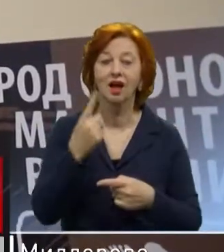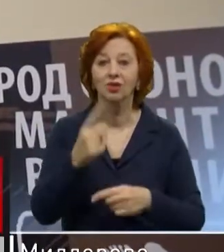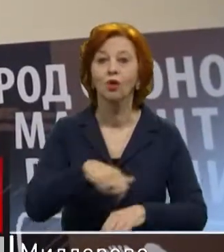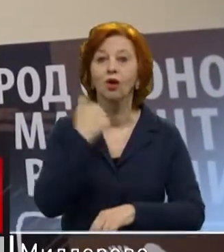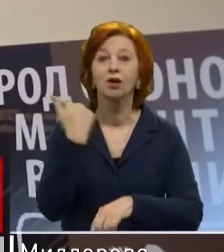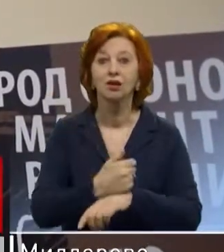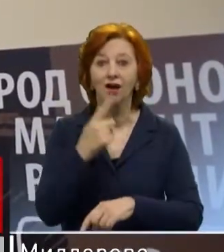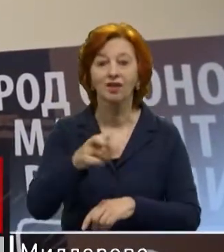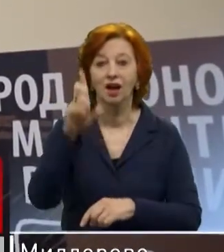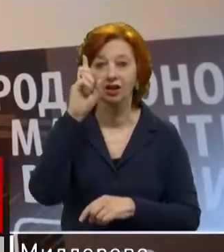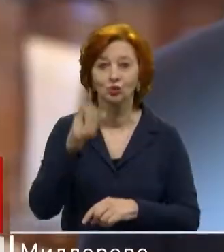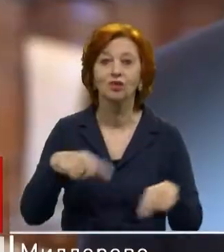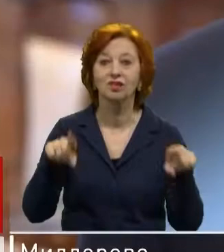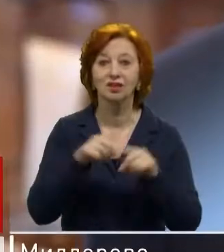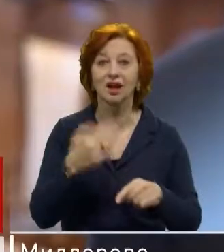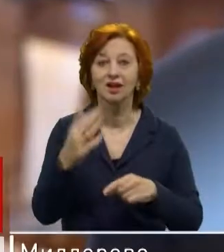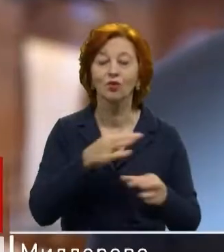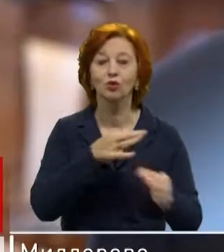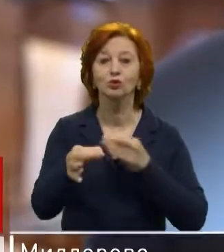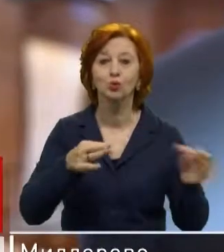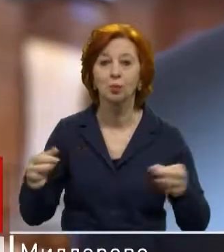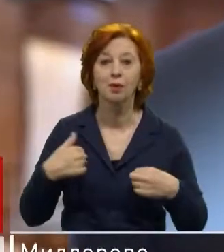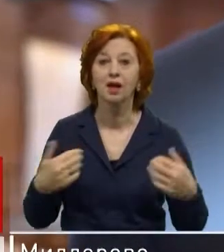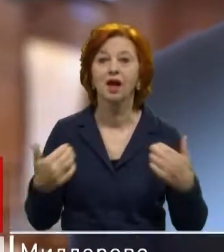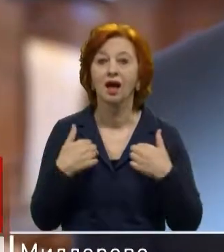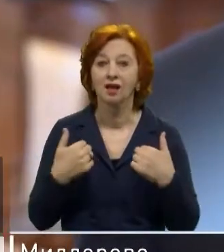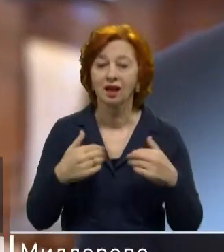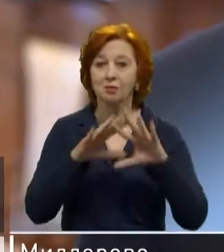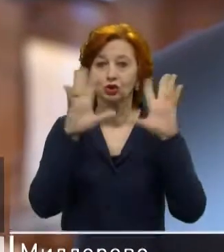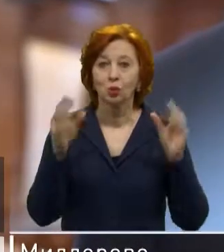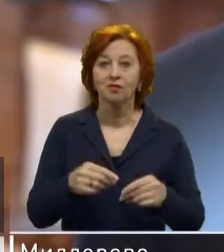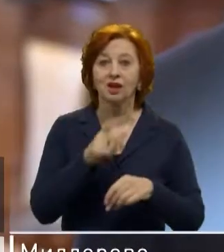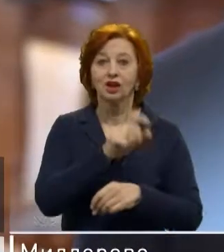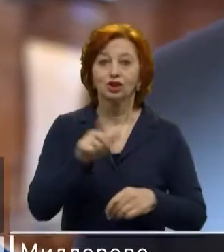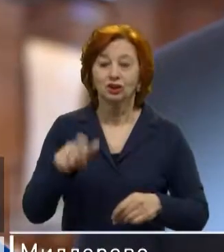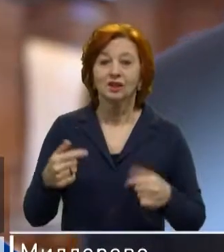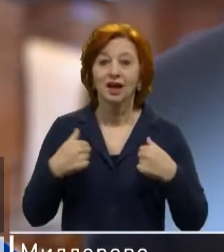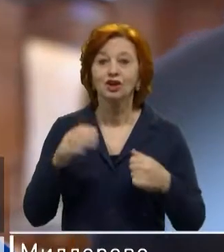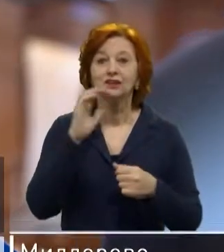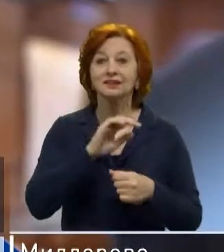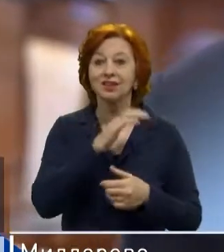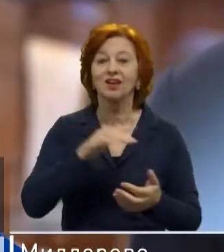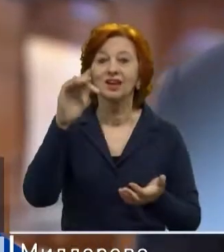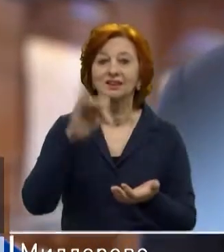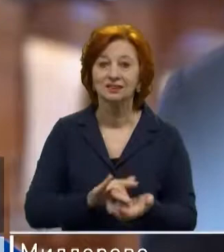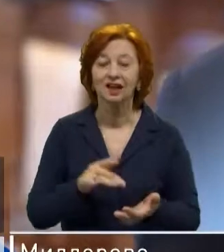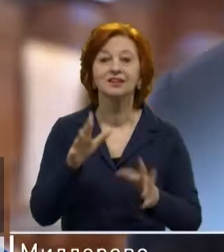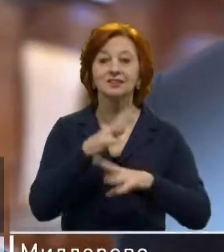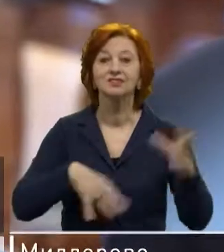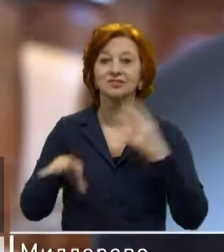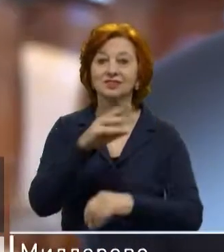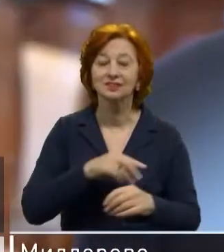как государства, так и его субъектов. Мы хотели бы, чтобы все жители нашей северной столицы, всеми любимого